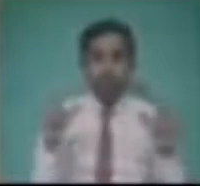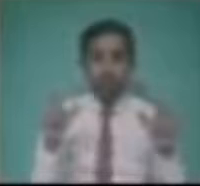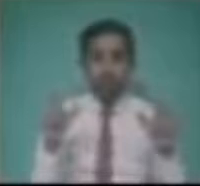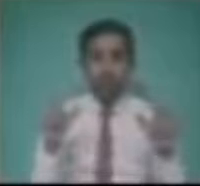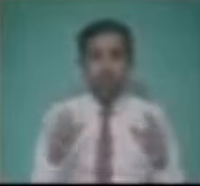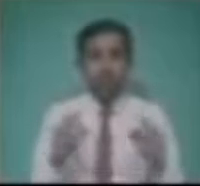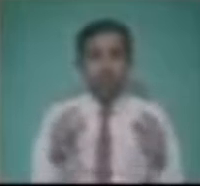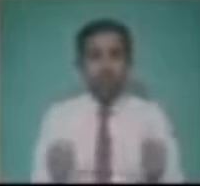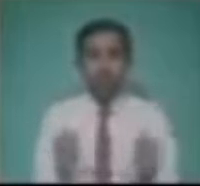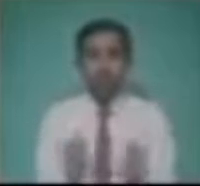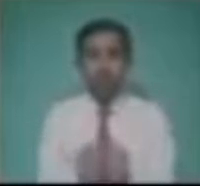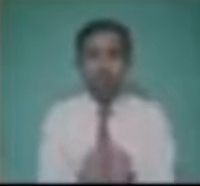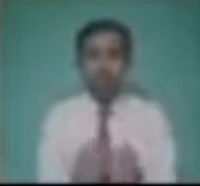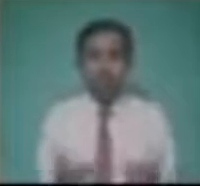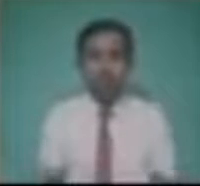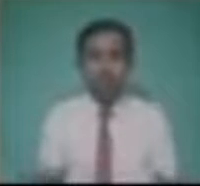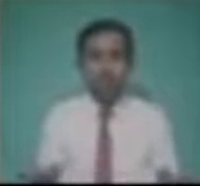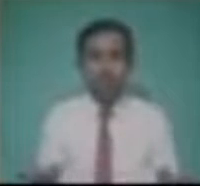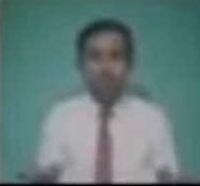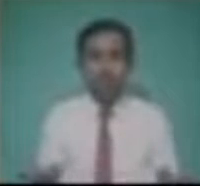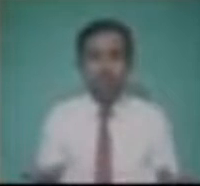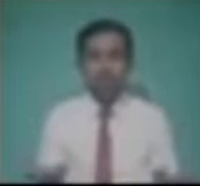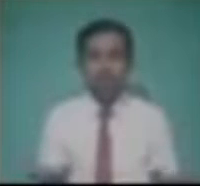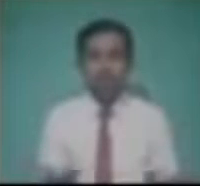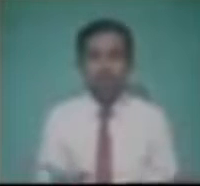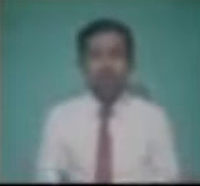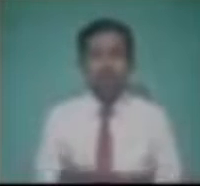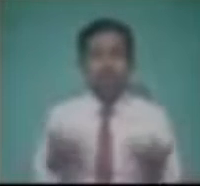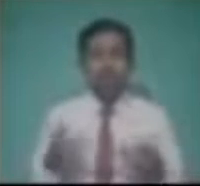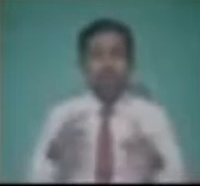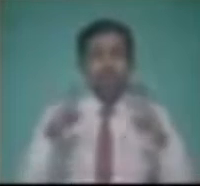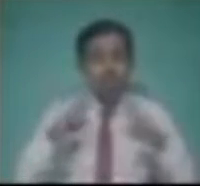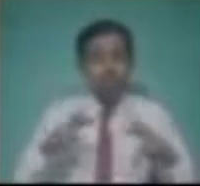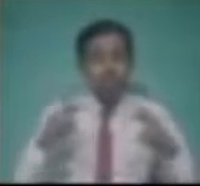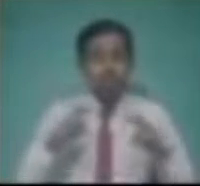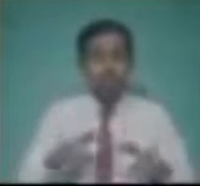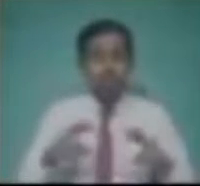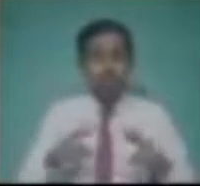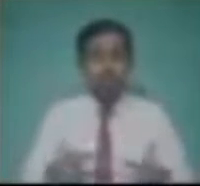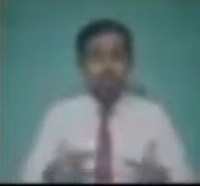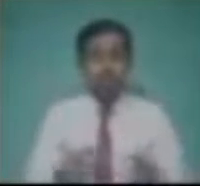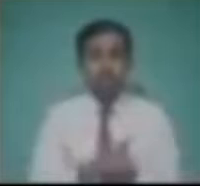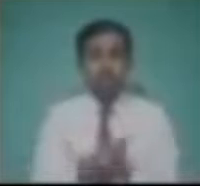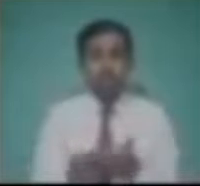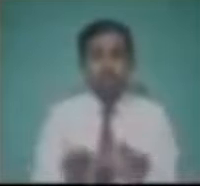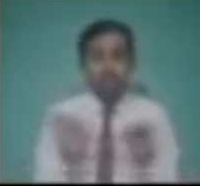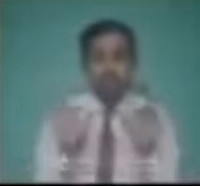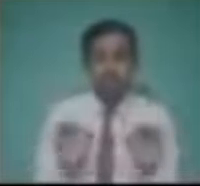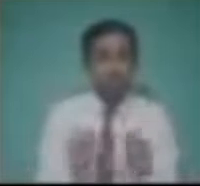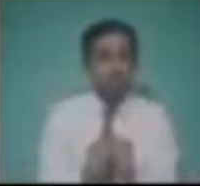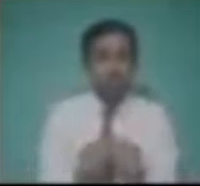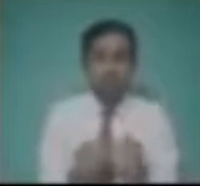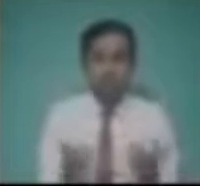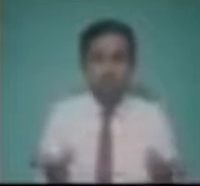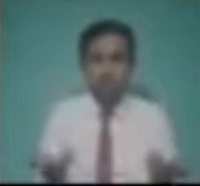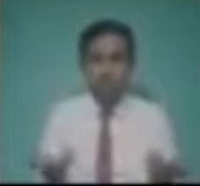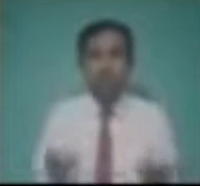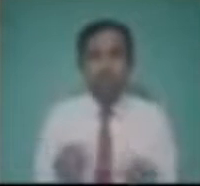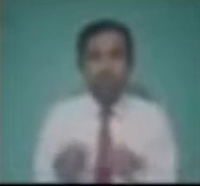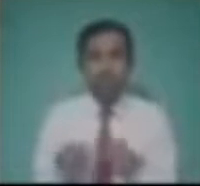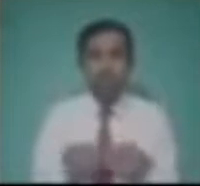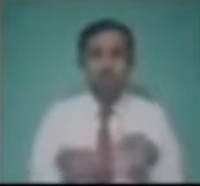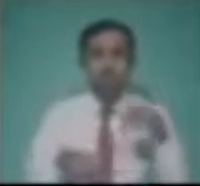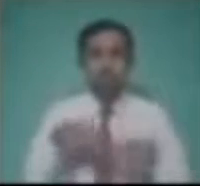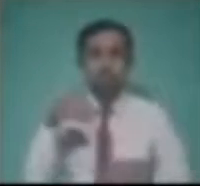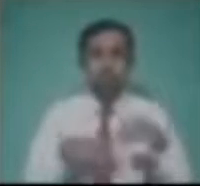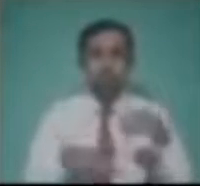meka hadis wela karanna bae ewathuma. Ma hithanawa hunga durata adhyayane karala hari pilivalakata wadak nokoroth meka thawa nikan